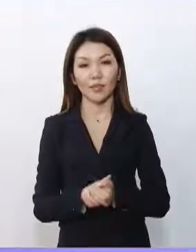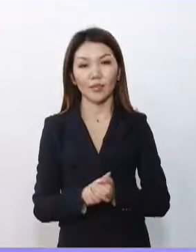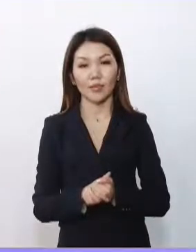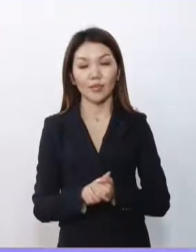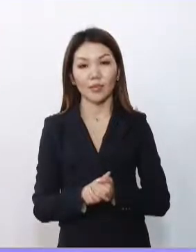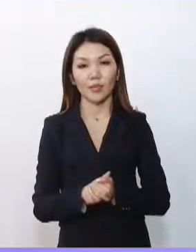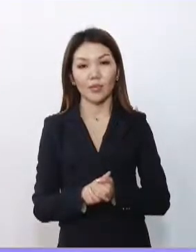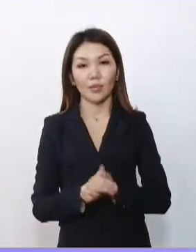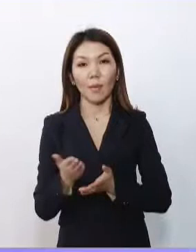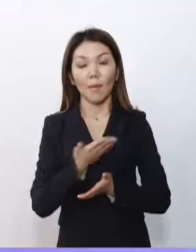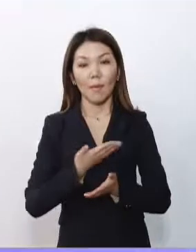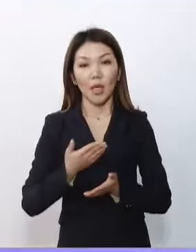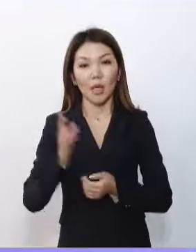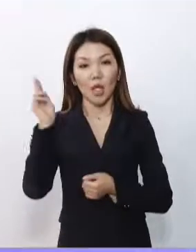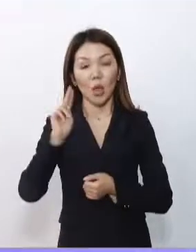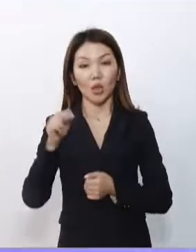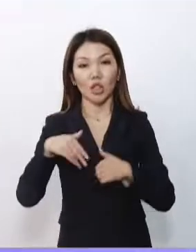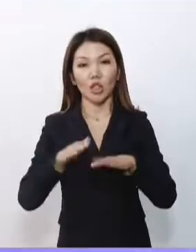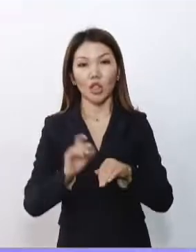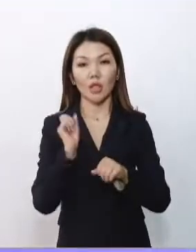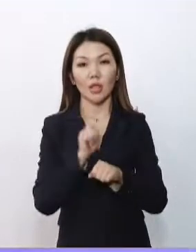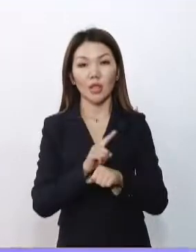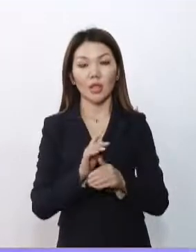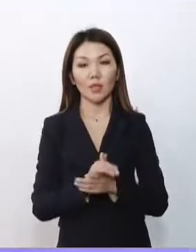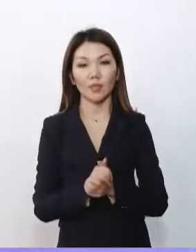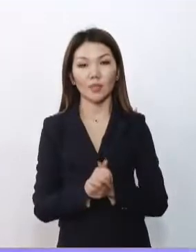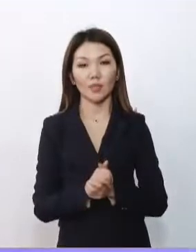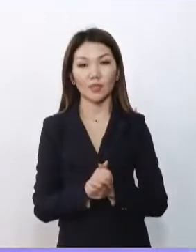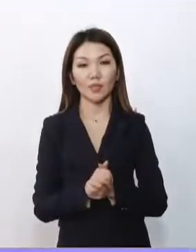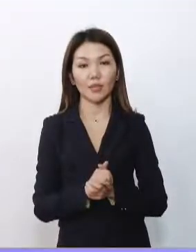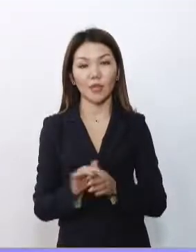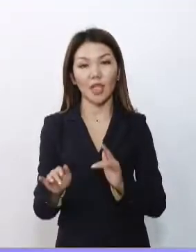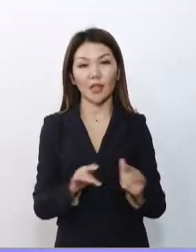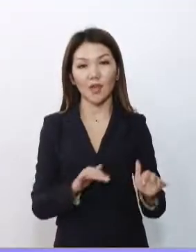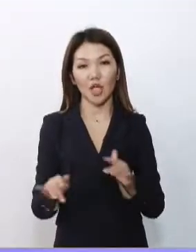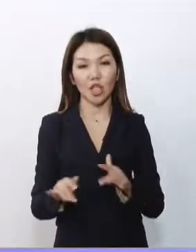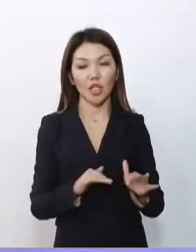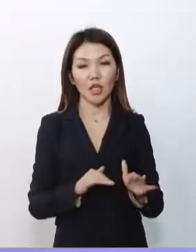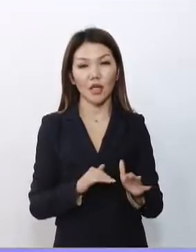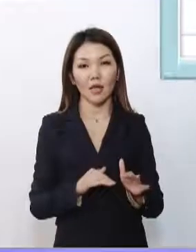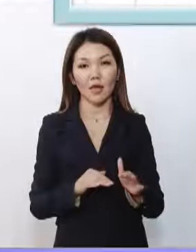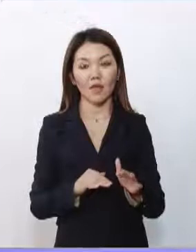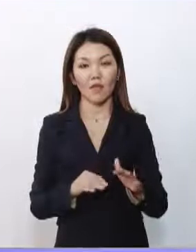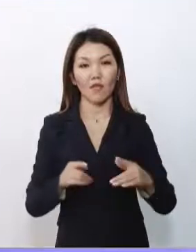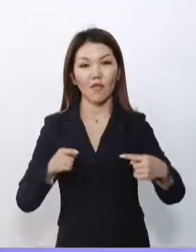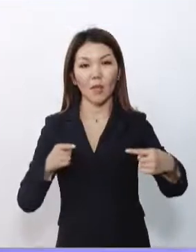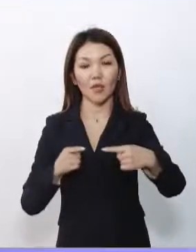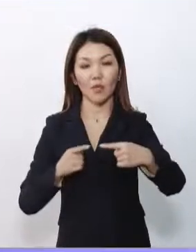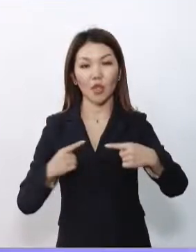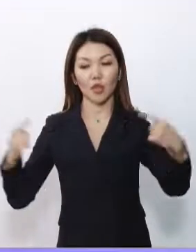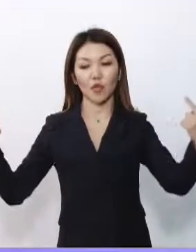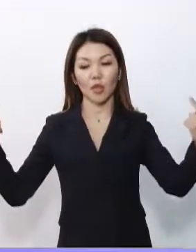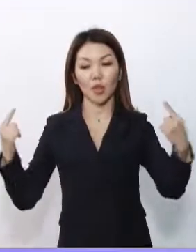мой научились решать задачи на движение в противоположных направлениях